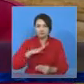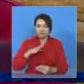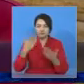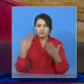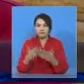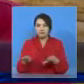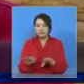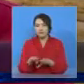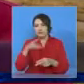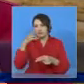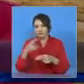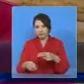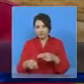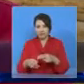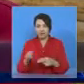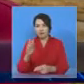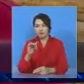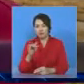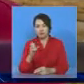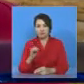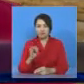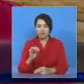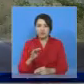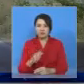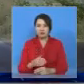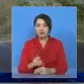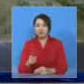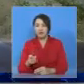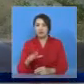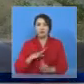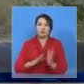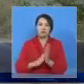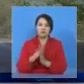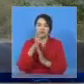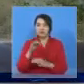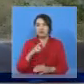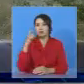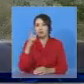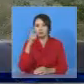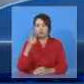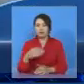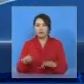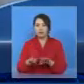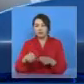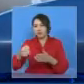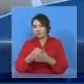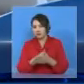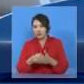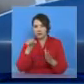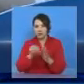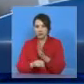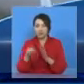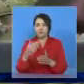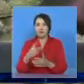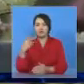Қазір сон біткеннен кейін бір биоцикл, қазір олар куколка болады. Олау жұмыстарынан кейін зиянкестер бірден жойылады және ошақ